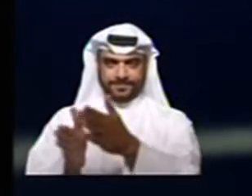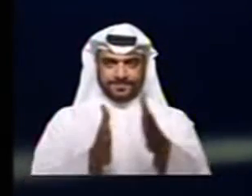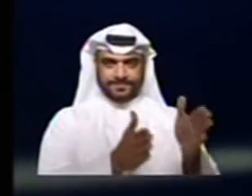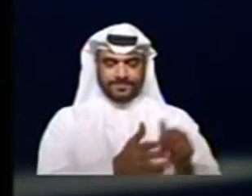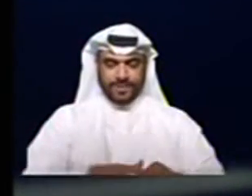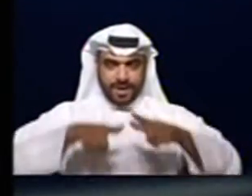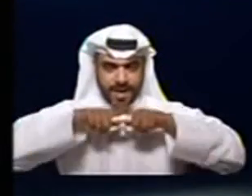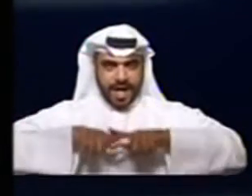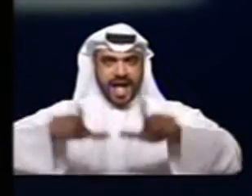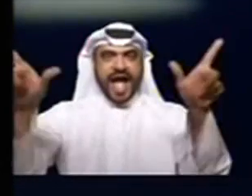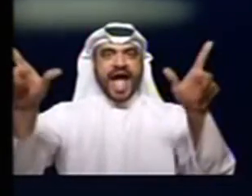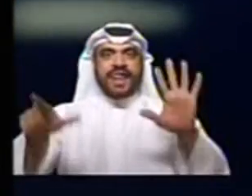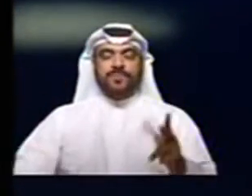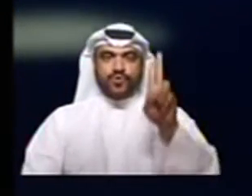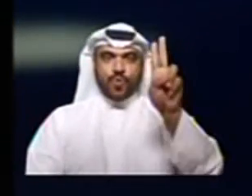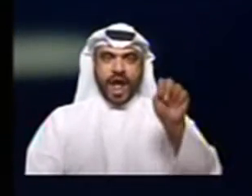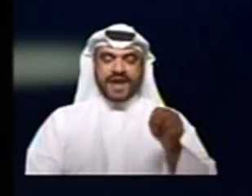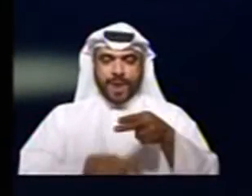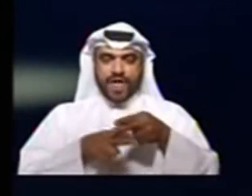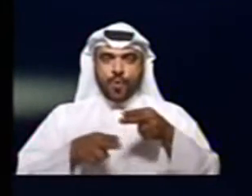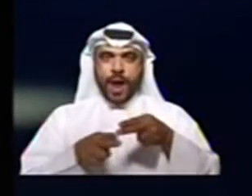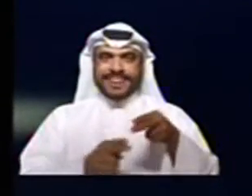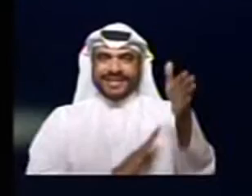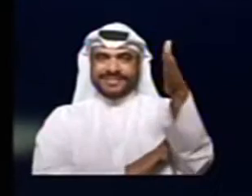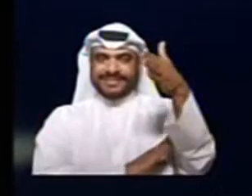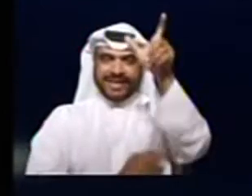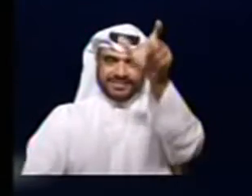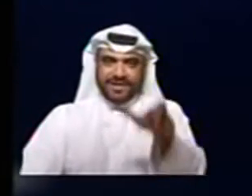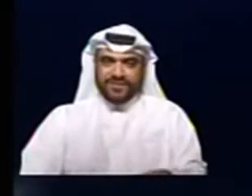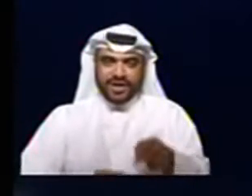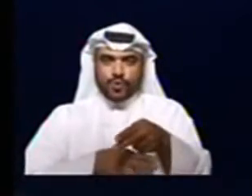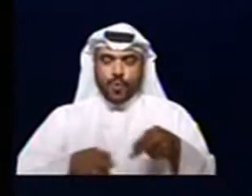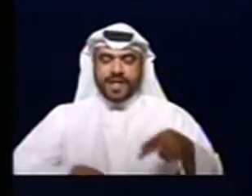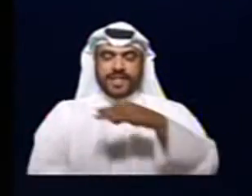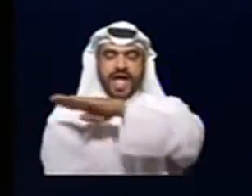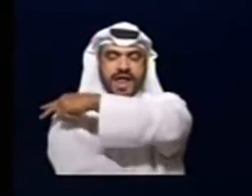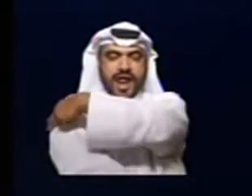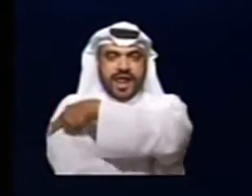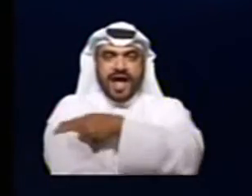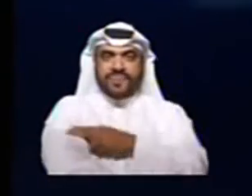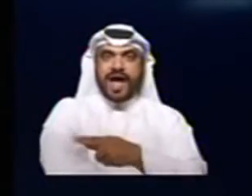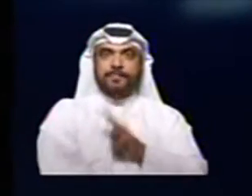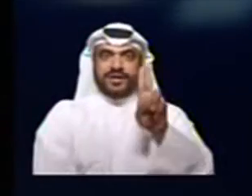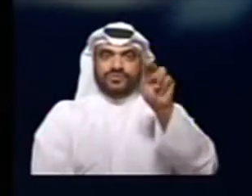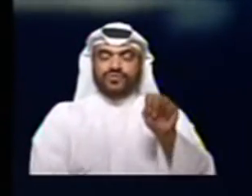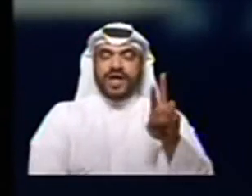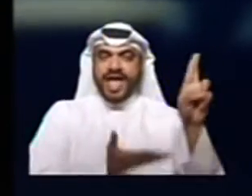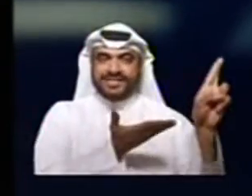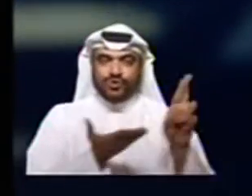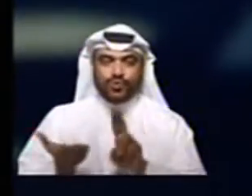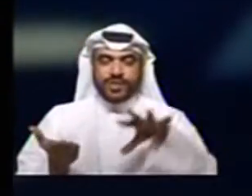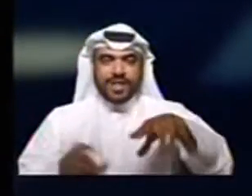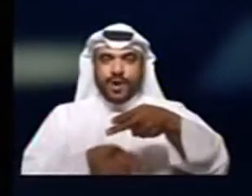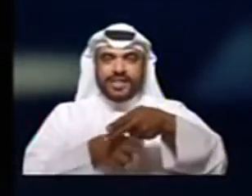أعلن مندوب الكويت الدائم لدى الأمم المتحدة السفير منصور العتيبي أن أعضاء من مجلس الأمن الدولي سيزورون دولة